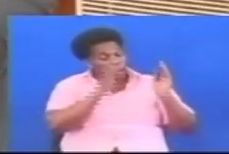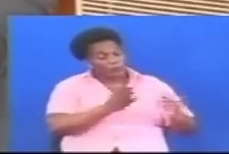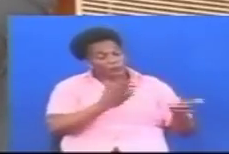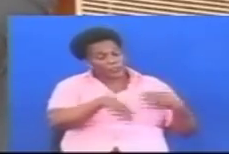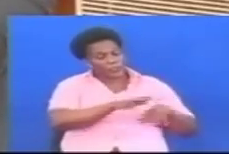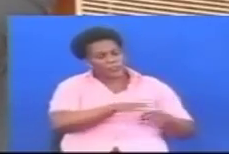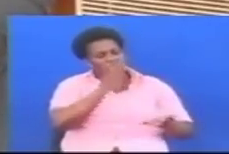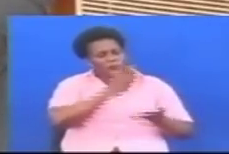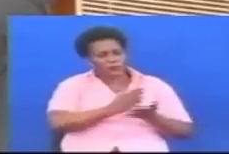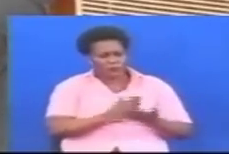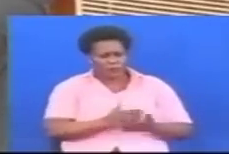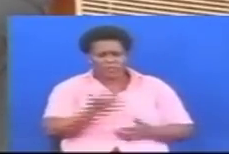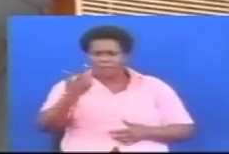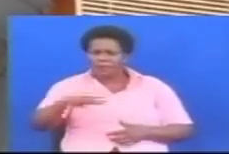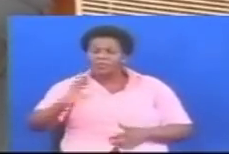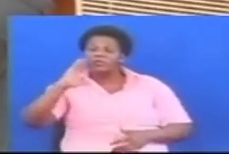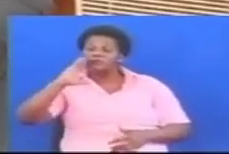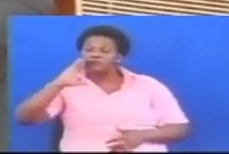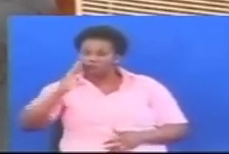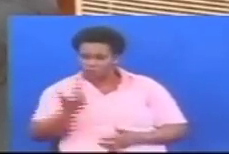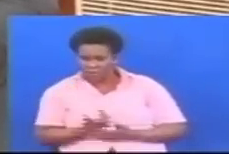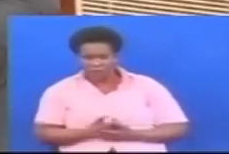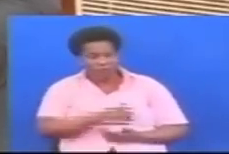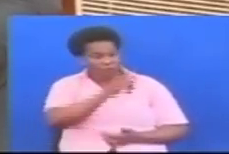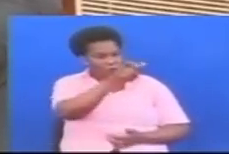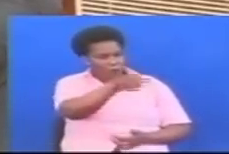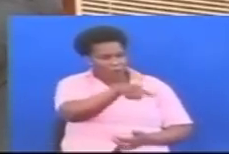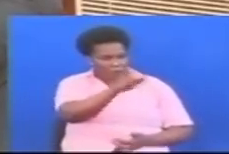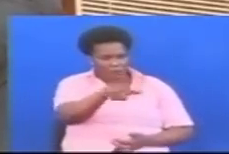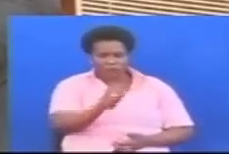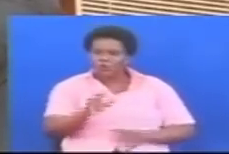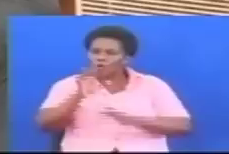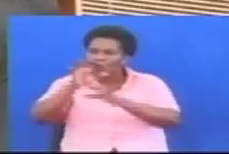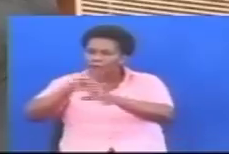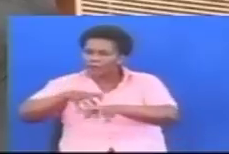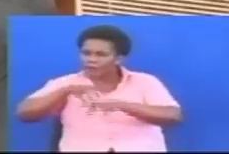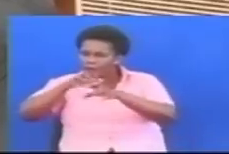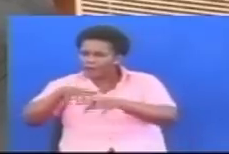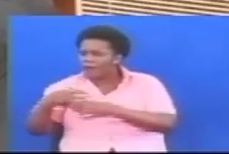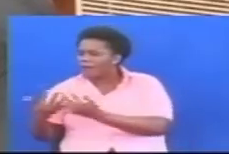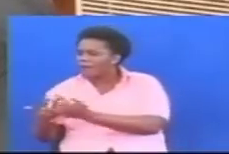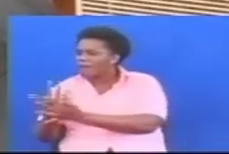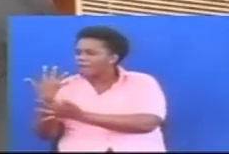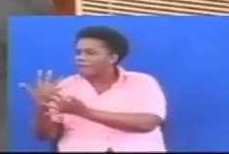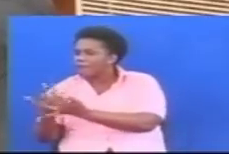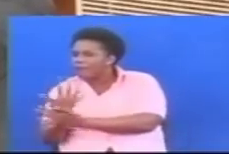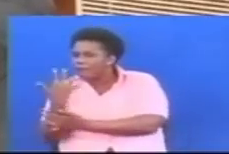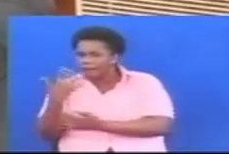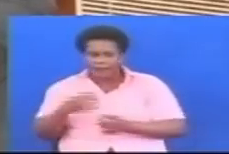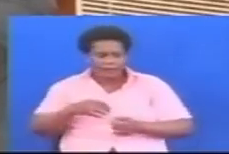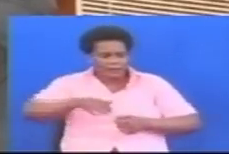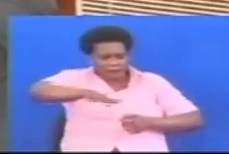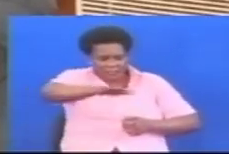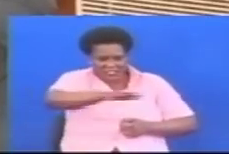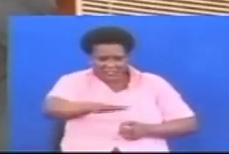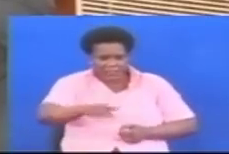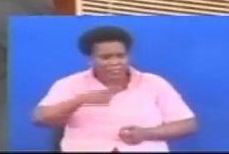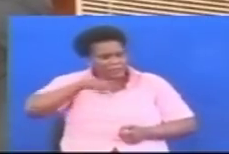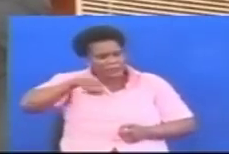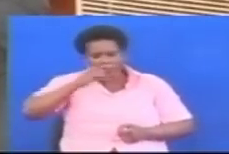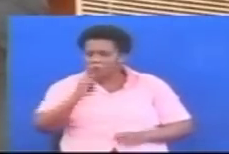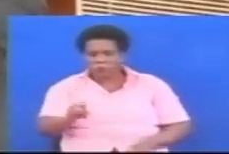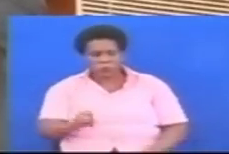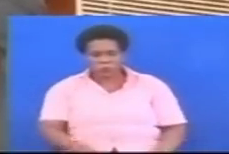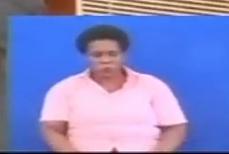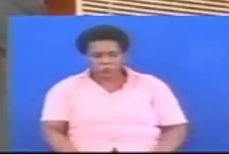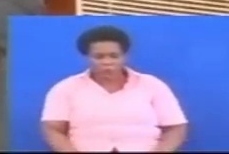ajili ya uhai na watu pamoja na wanyama na mimea pamoja na mazingira kwa ujumla ni jambo lisilopingika, na bila maji